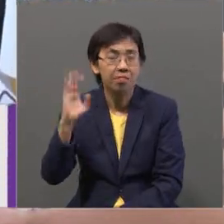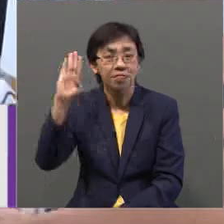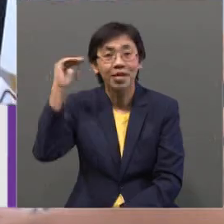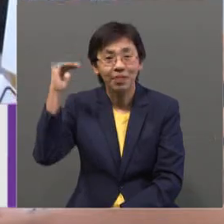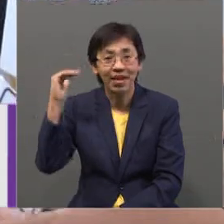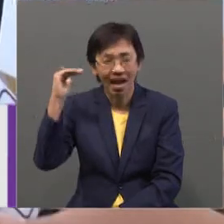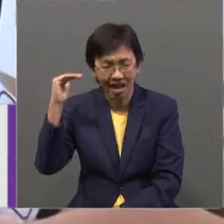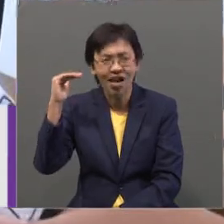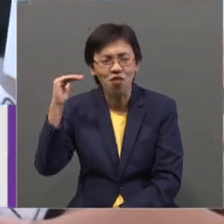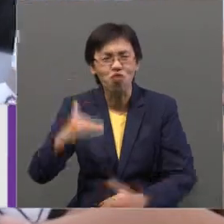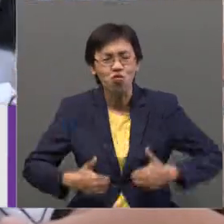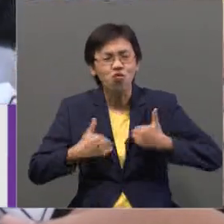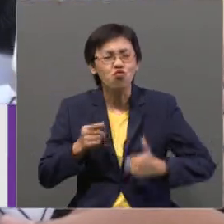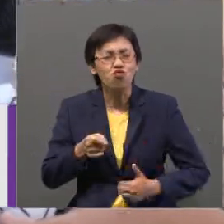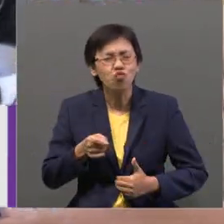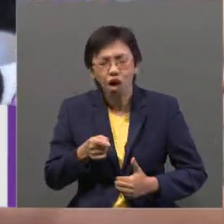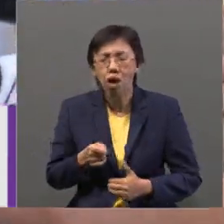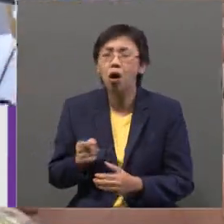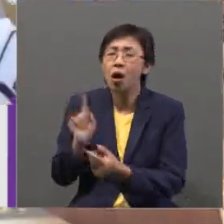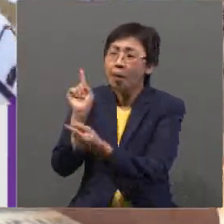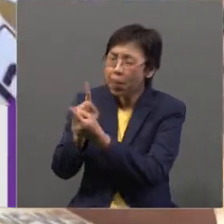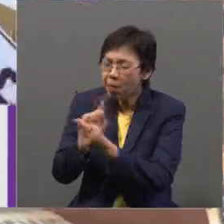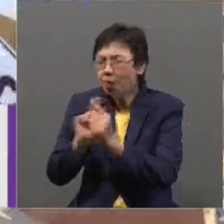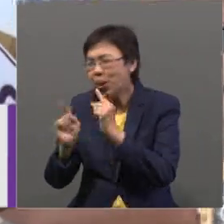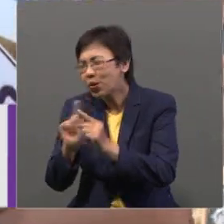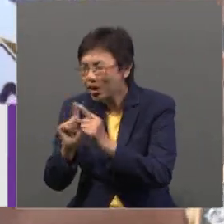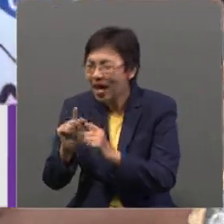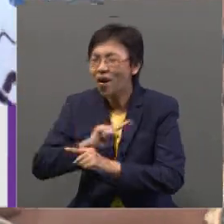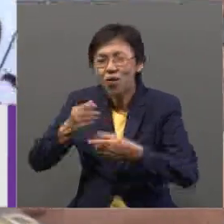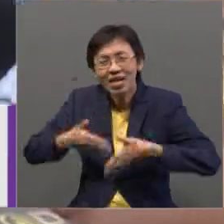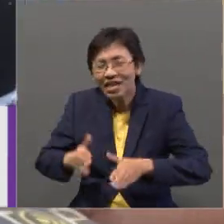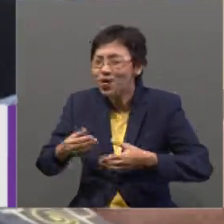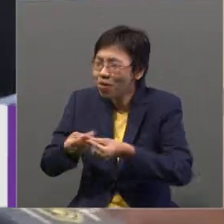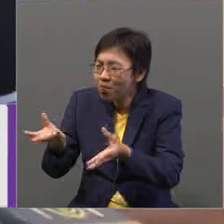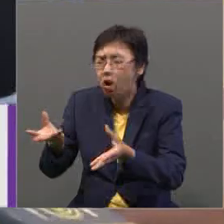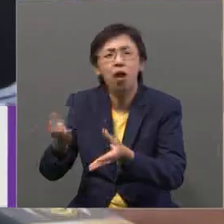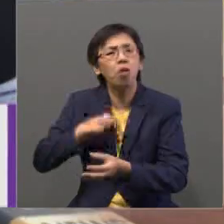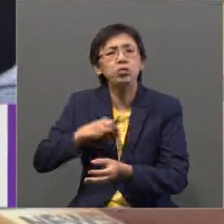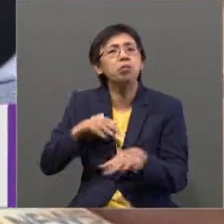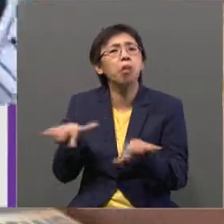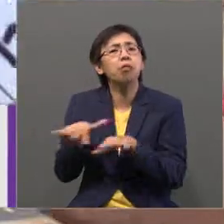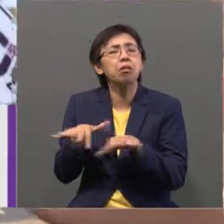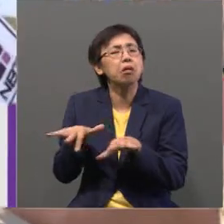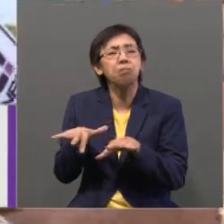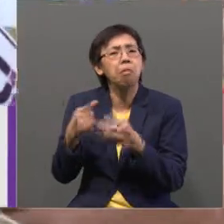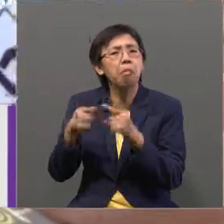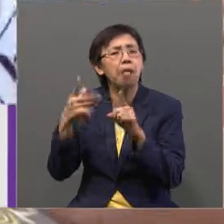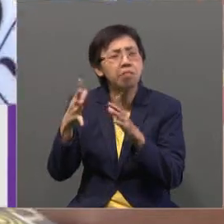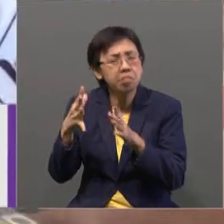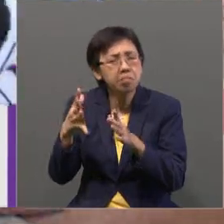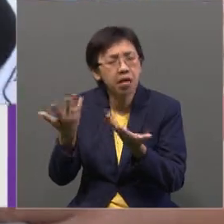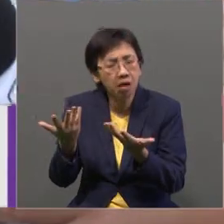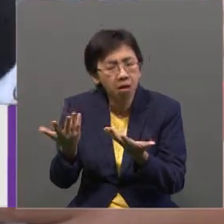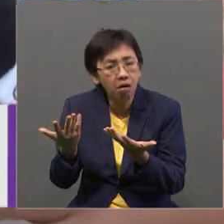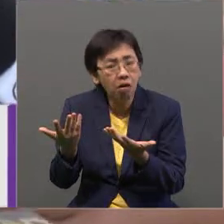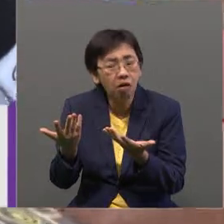บรรหารยังมีชีวิตอยู่จึงไม่แปลกนะครับที่จะไปร่วมอวยพรวันเกิดของคุณทักษิณแต่ยืนยันนะครับว่าไม่ใช่เรื่องการเมืองอย่างแน่นอนนะครับหรือ